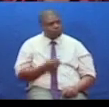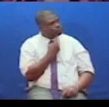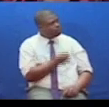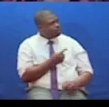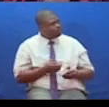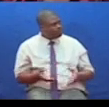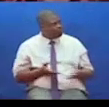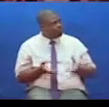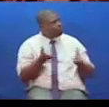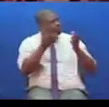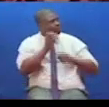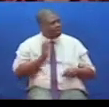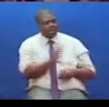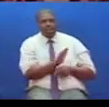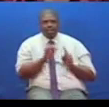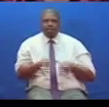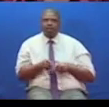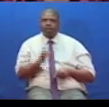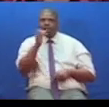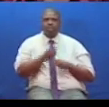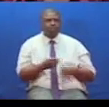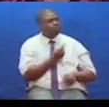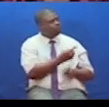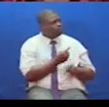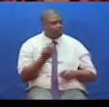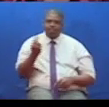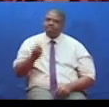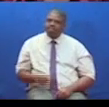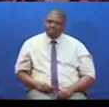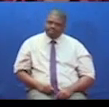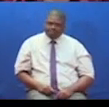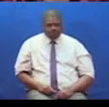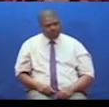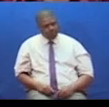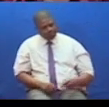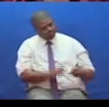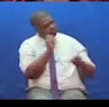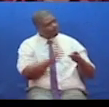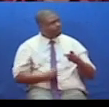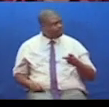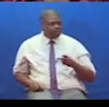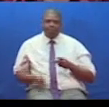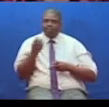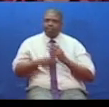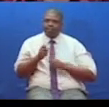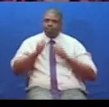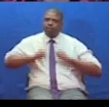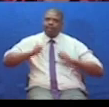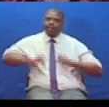growth yake iwe kati ya pasenti 1 na 2. Namba 2, tuwekeze kwenye